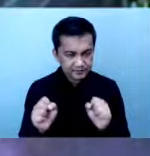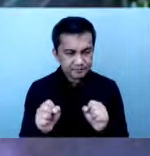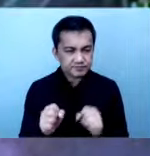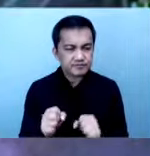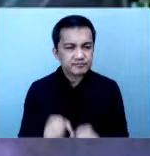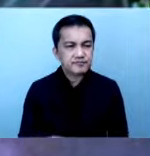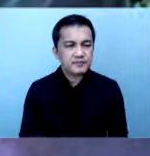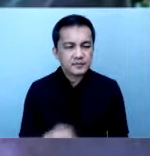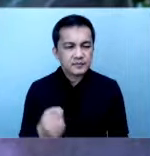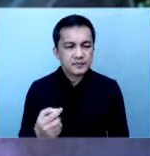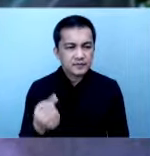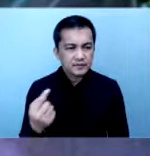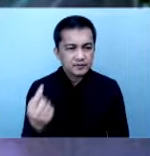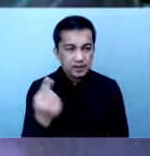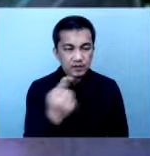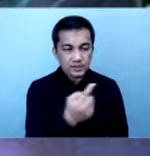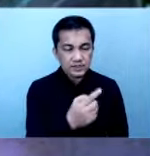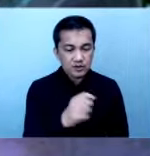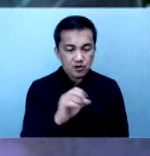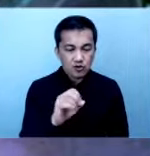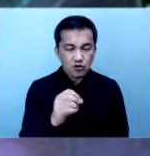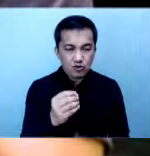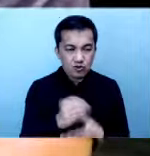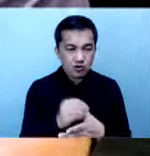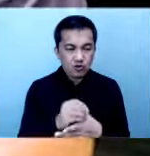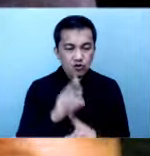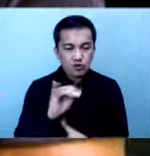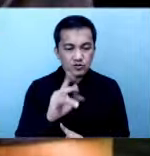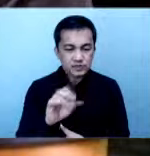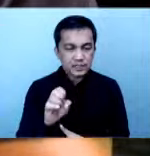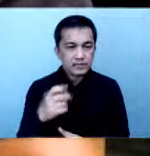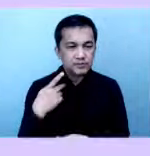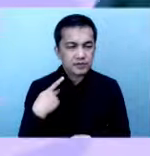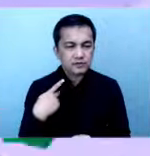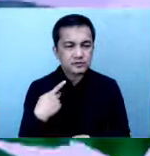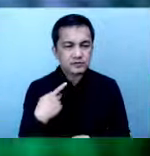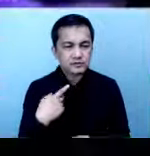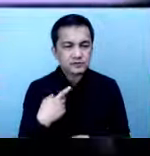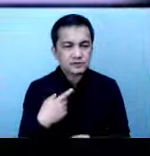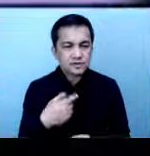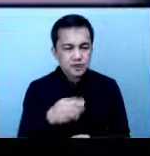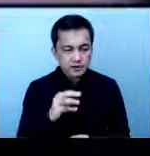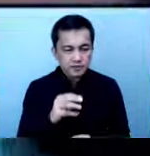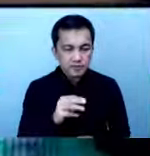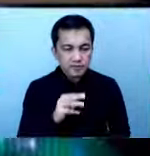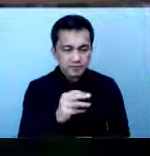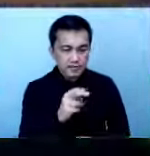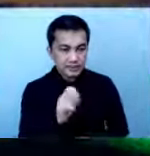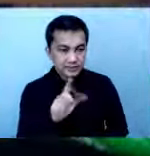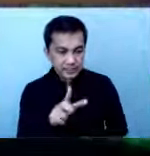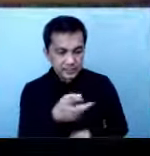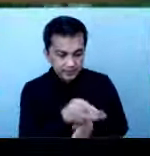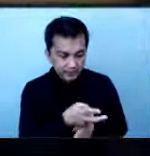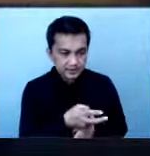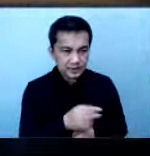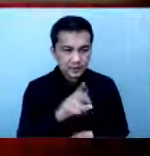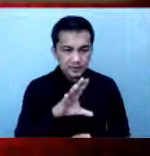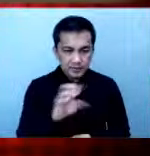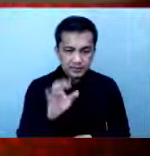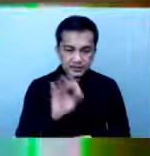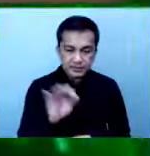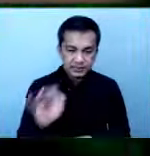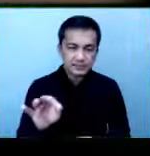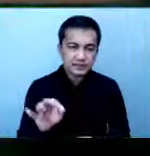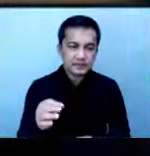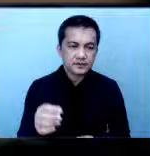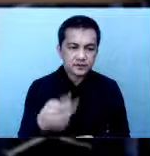bawat obstacles na yan, meron din kaming marshals na nakaantabay. Sa halagang 599, mayroon ka ng dalawang